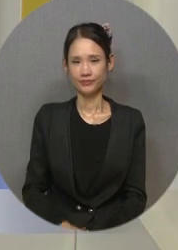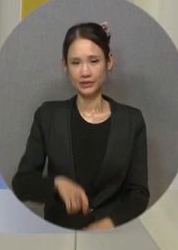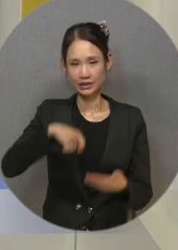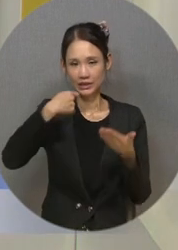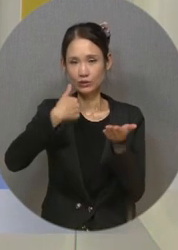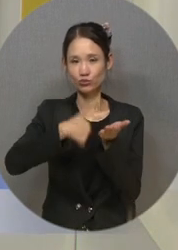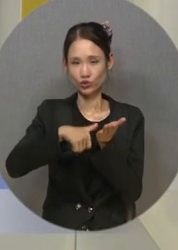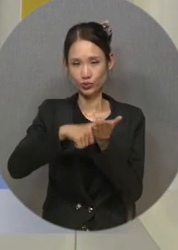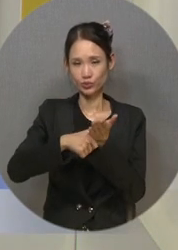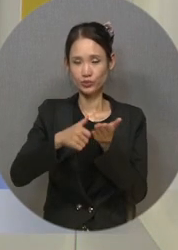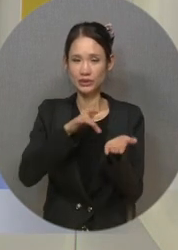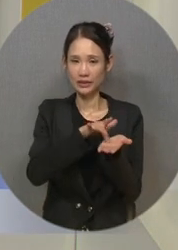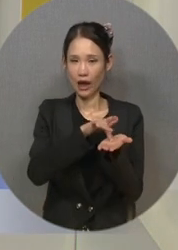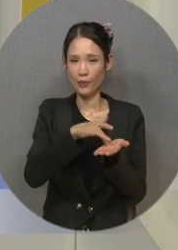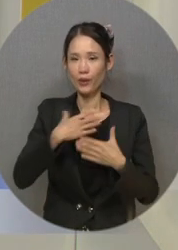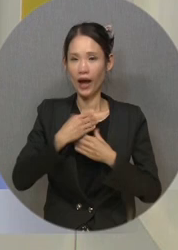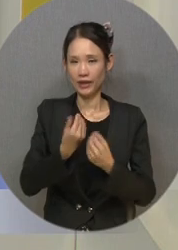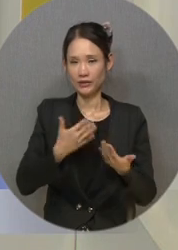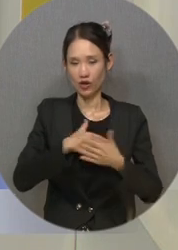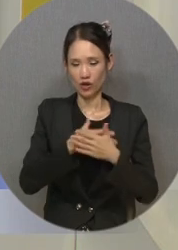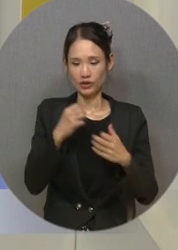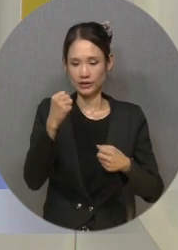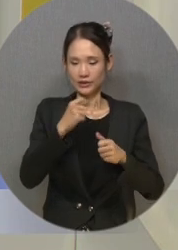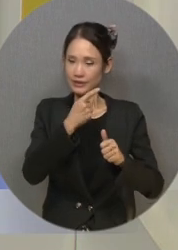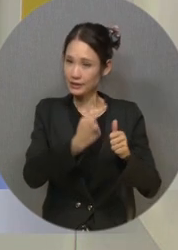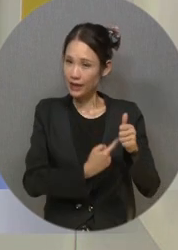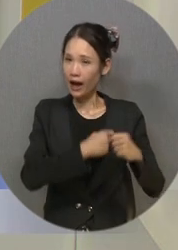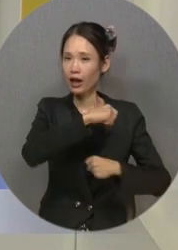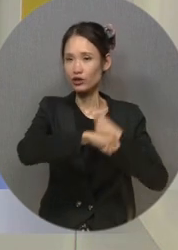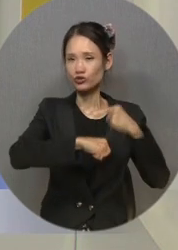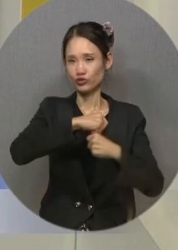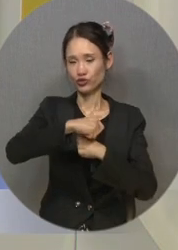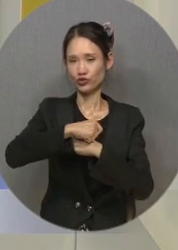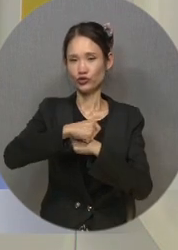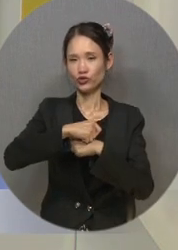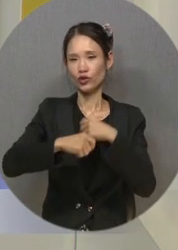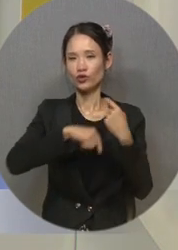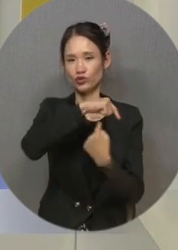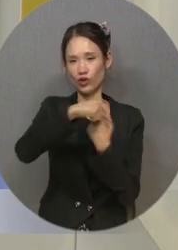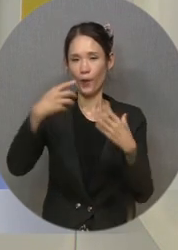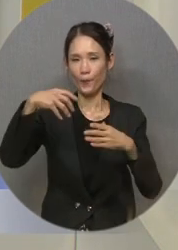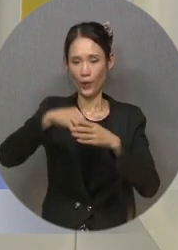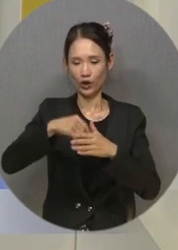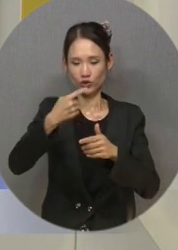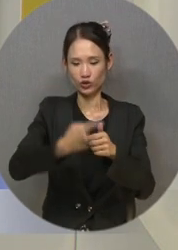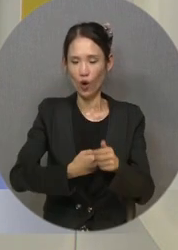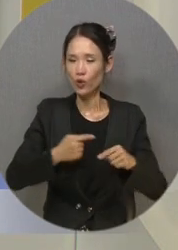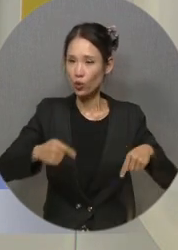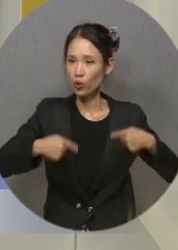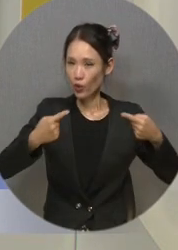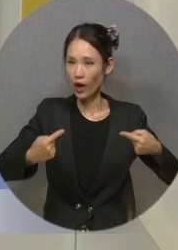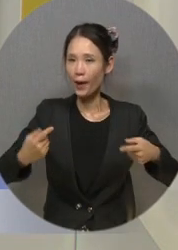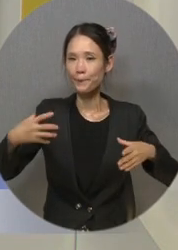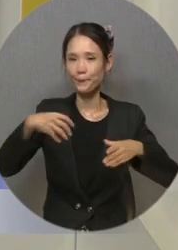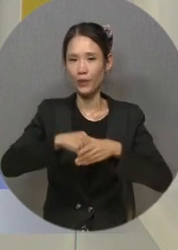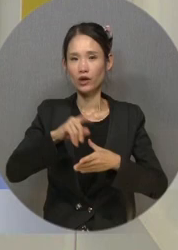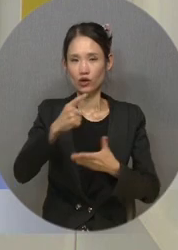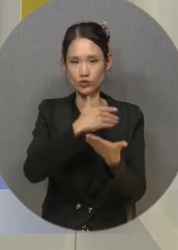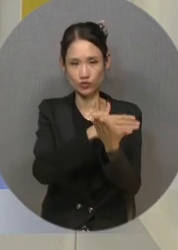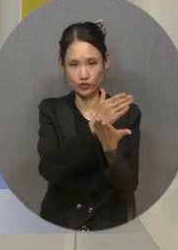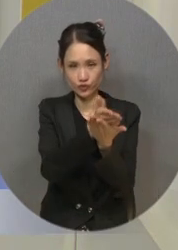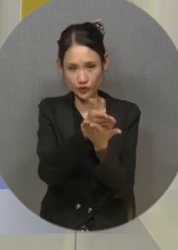식품의약품안전처가 자율주행 기능이 포함된 전동식 휠체어 관련 17개 품목을 분류